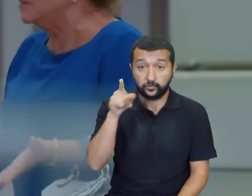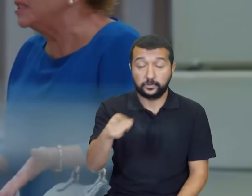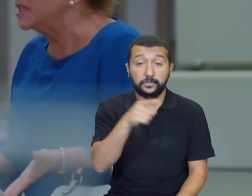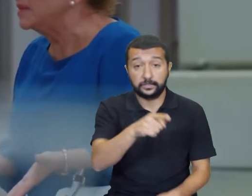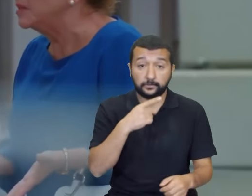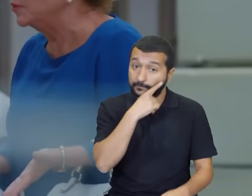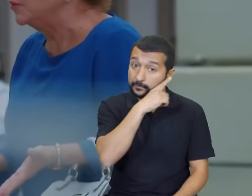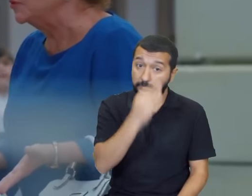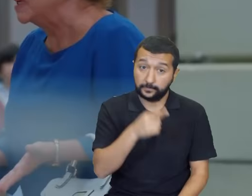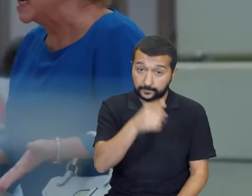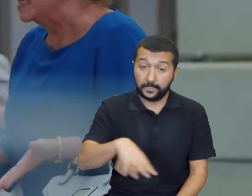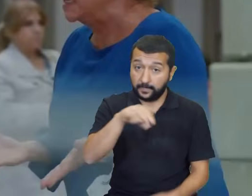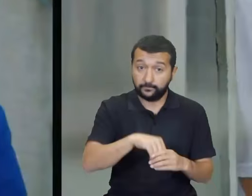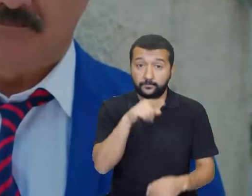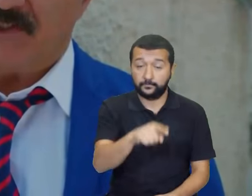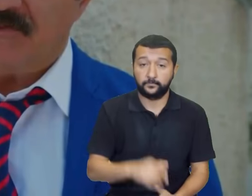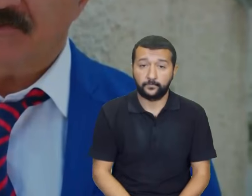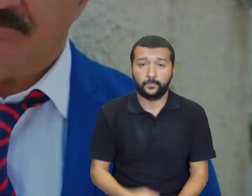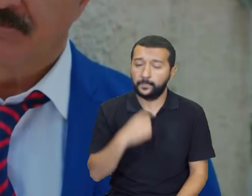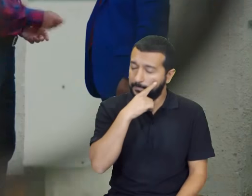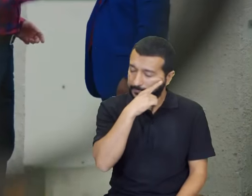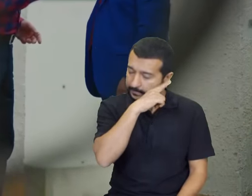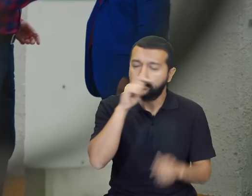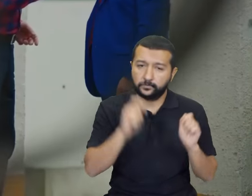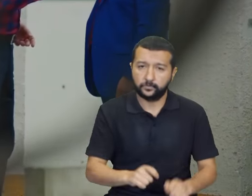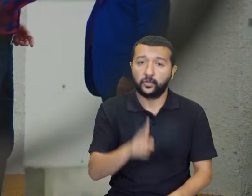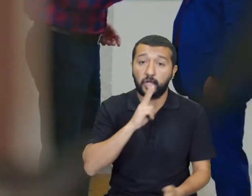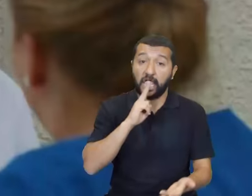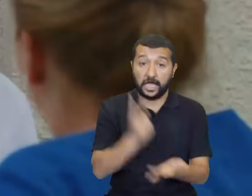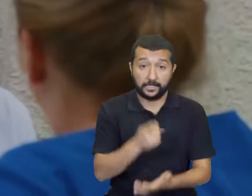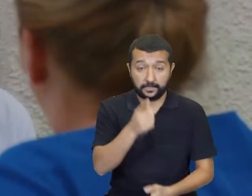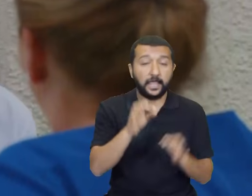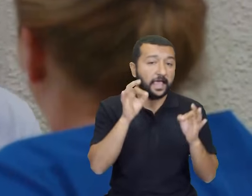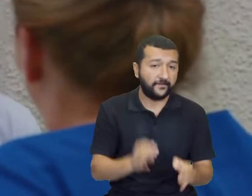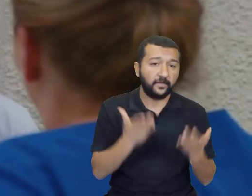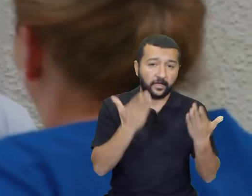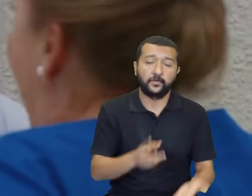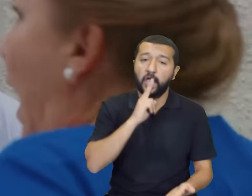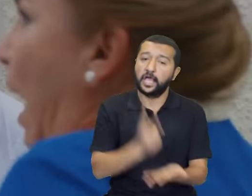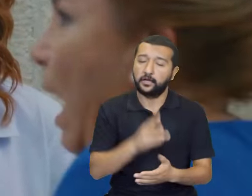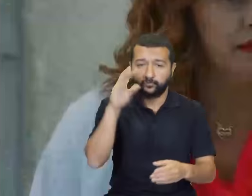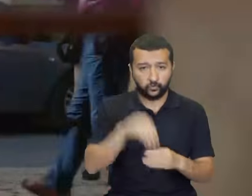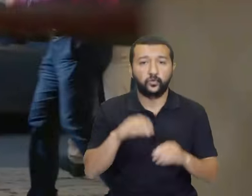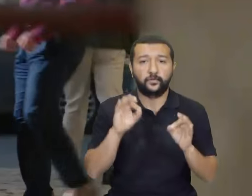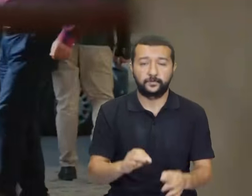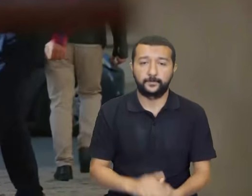yüzünden. Dayanabilecek misin bütün bunlara? Dayanacağım. Son kararım mı? Evet, son